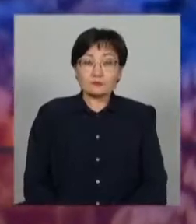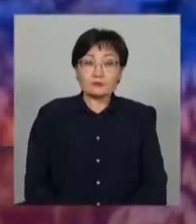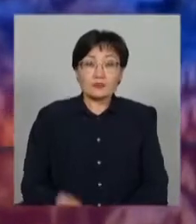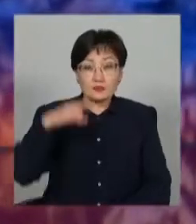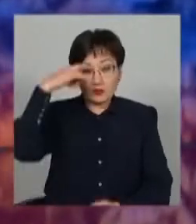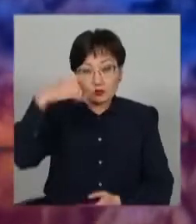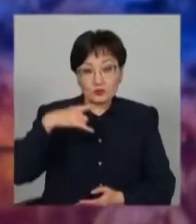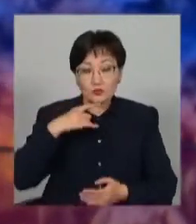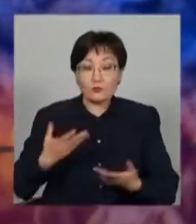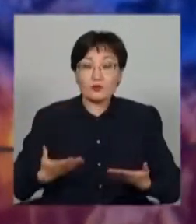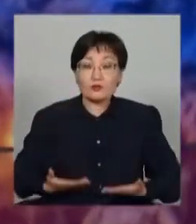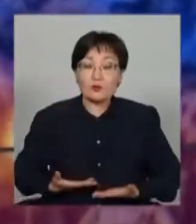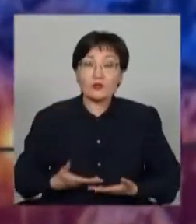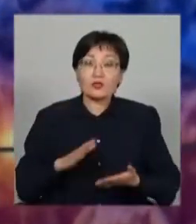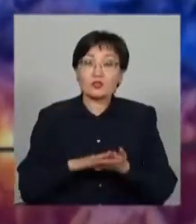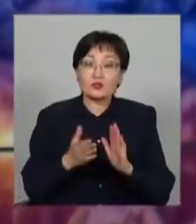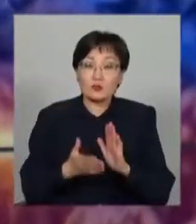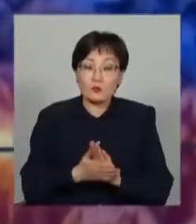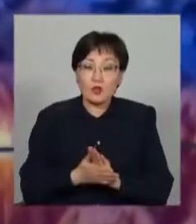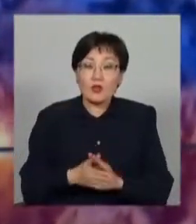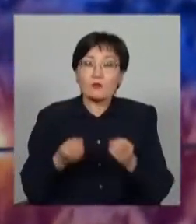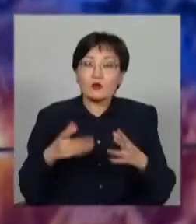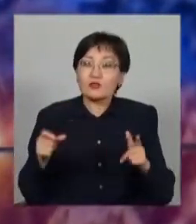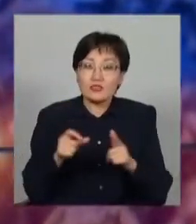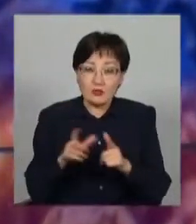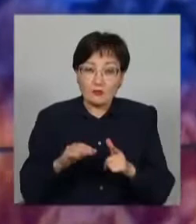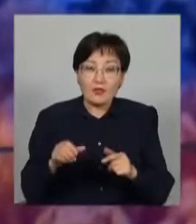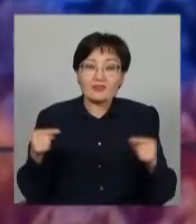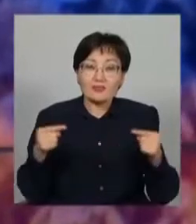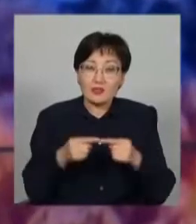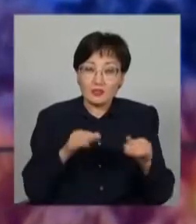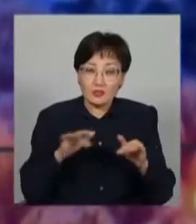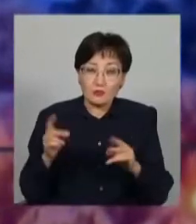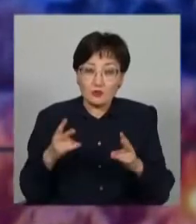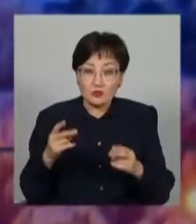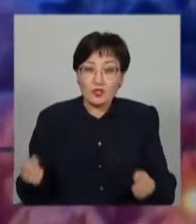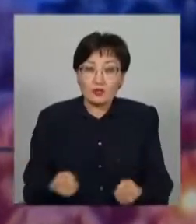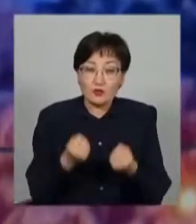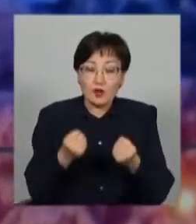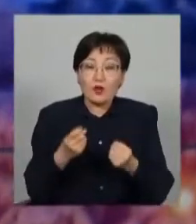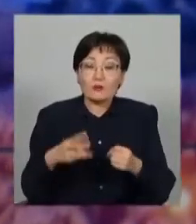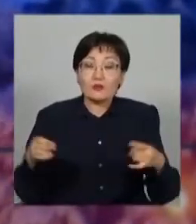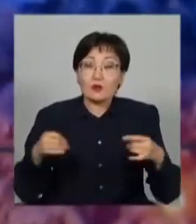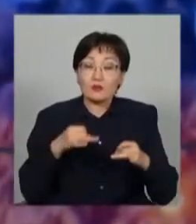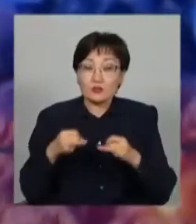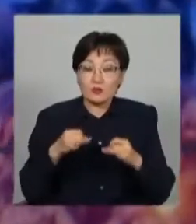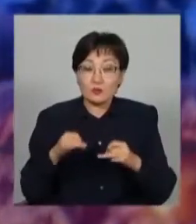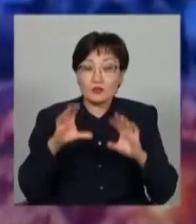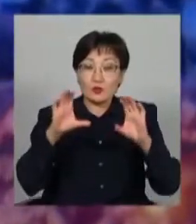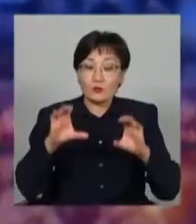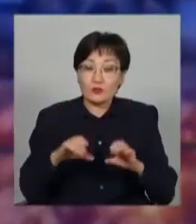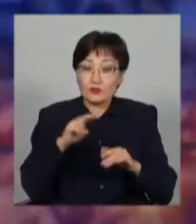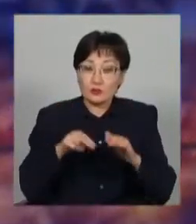Елдин турмусун кургак сөз менен эмес, накта иш менен көтөрүү керек. Мемлекет башчысы осыдан бирер күн мурун берген арнайы сухбатында заң